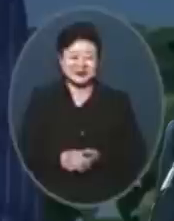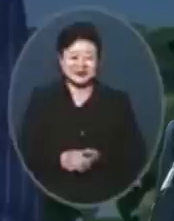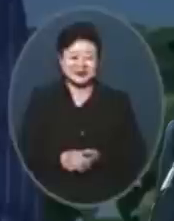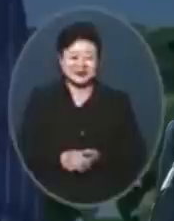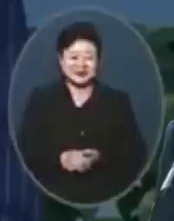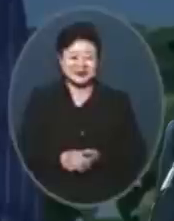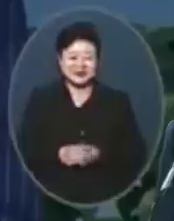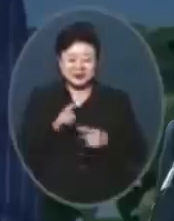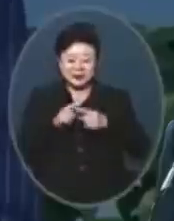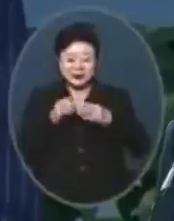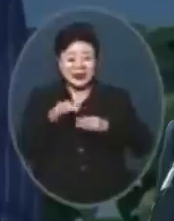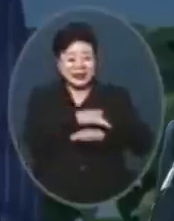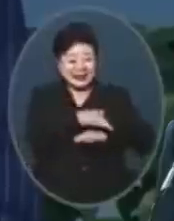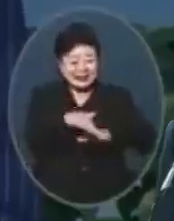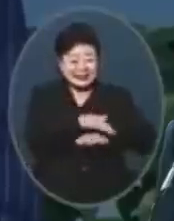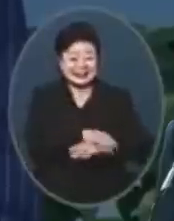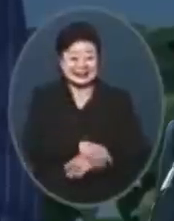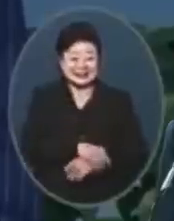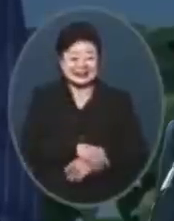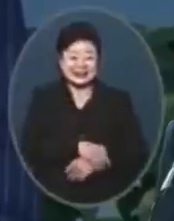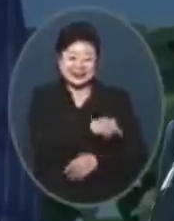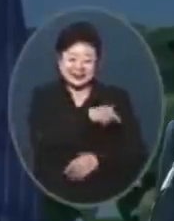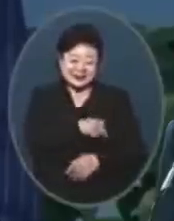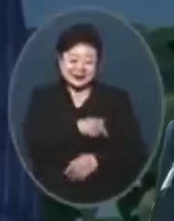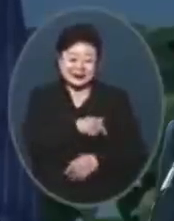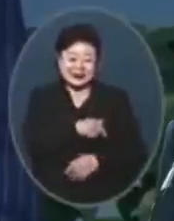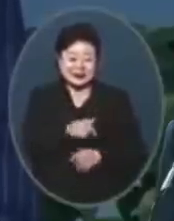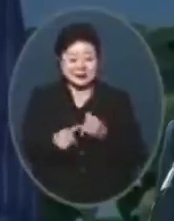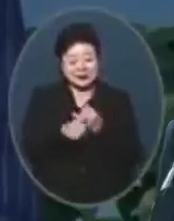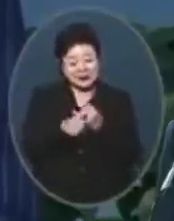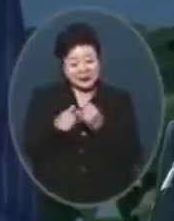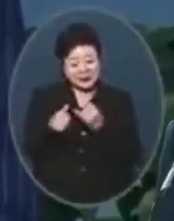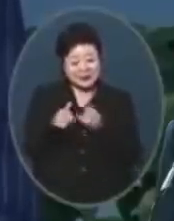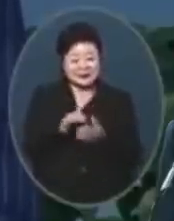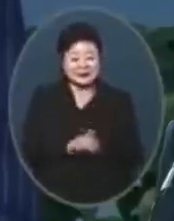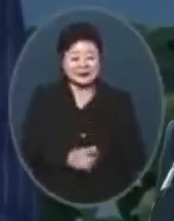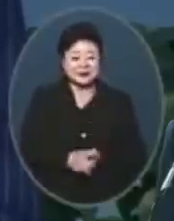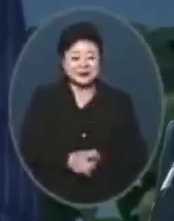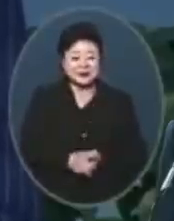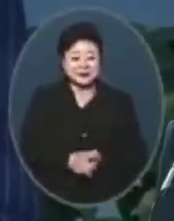우리 교회에 나오는 집사님의 남편인데